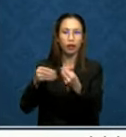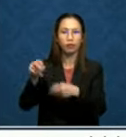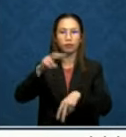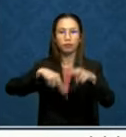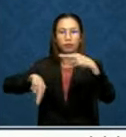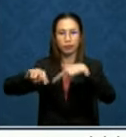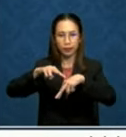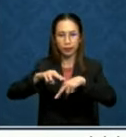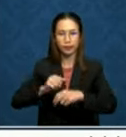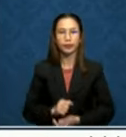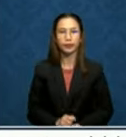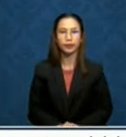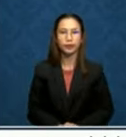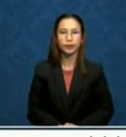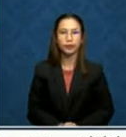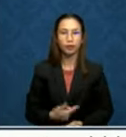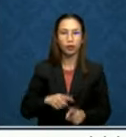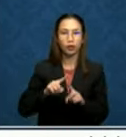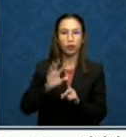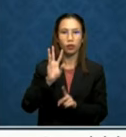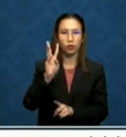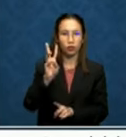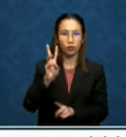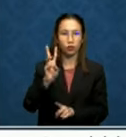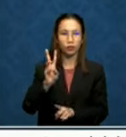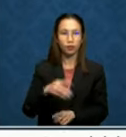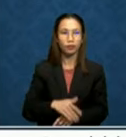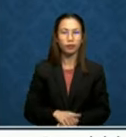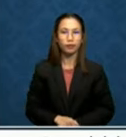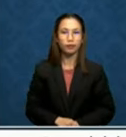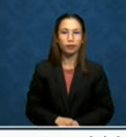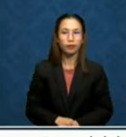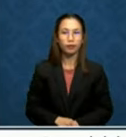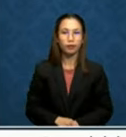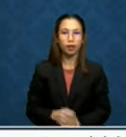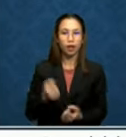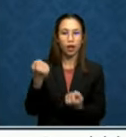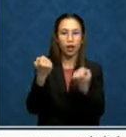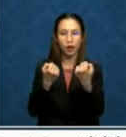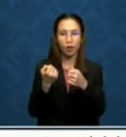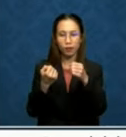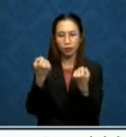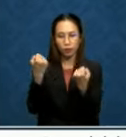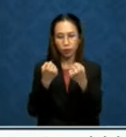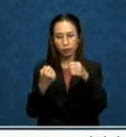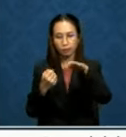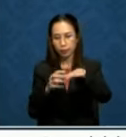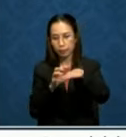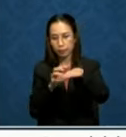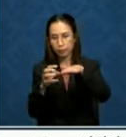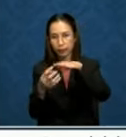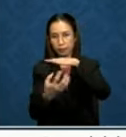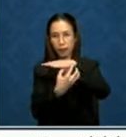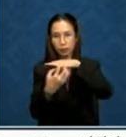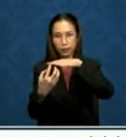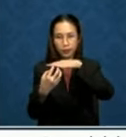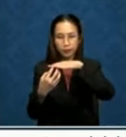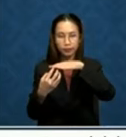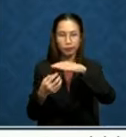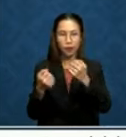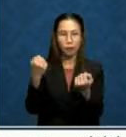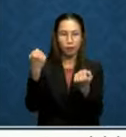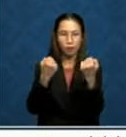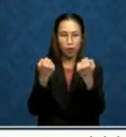ค4ส่วนหน้า 6. ส่งมอบต้นแบบยานเกราะล้อยางแบบขับเคลื่อน4ล้อขีดความสามารถนะครับ